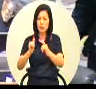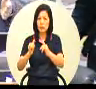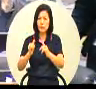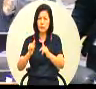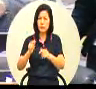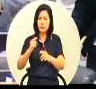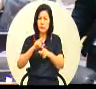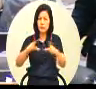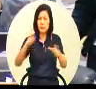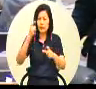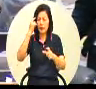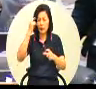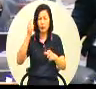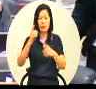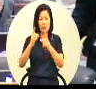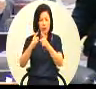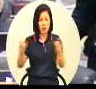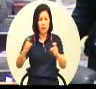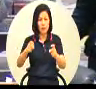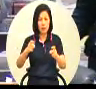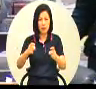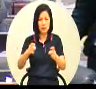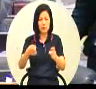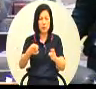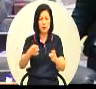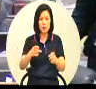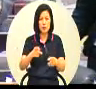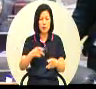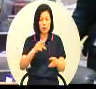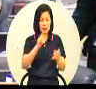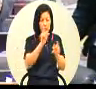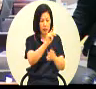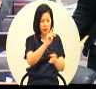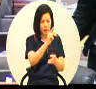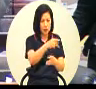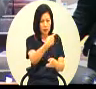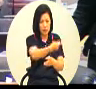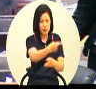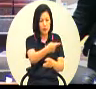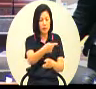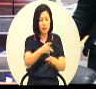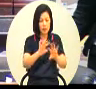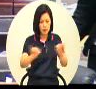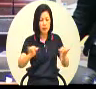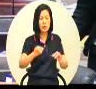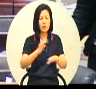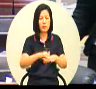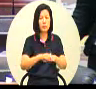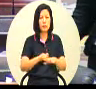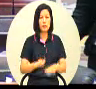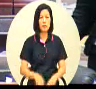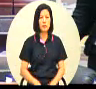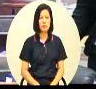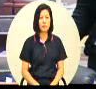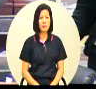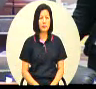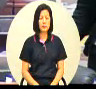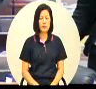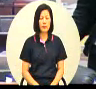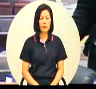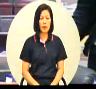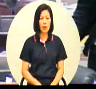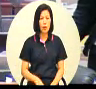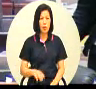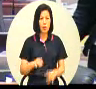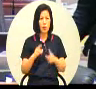士他愿意无偿拨用 啊，这个部分我会来进行了解。如果大爵士或者是我们市